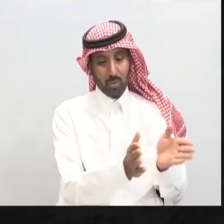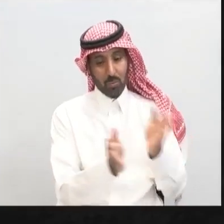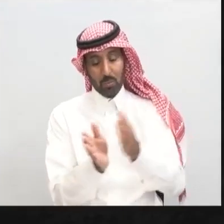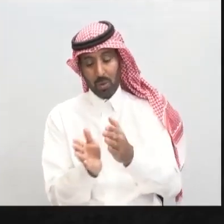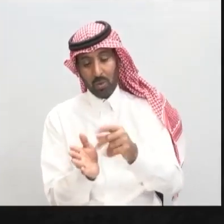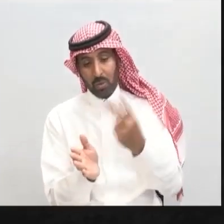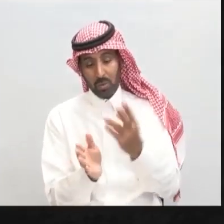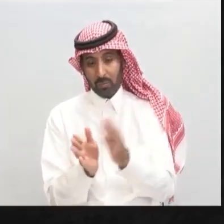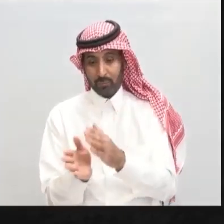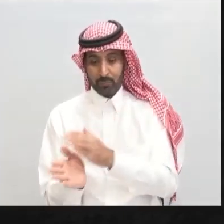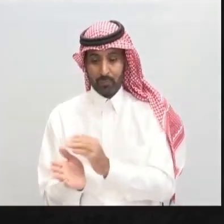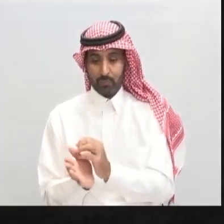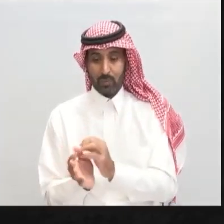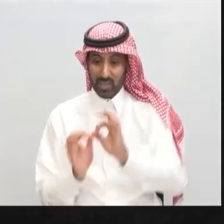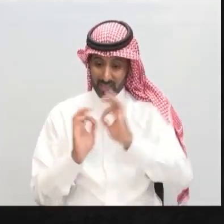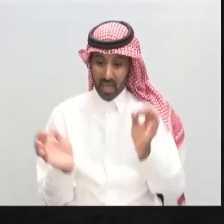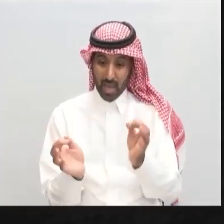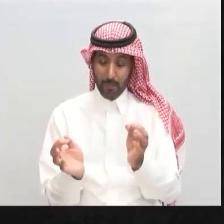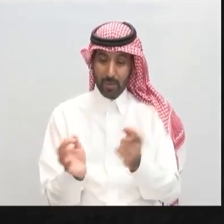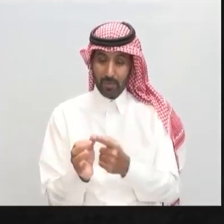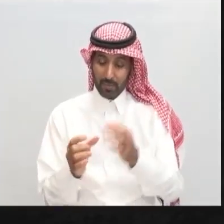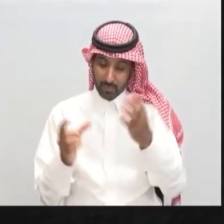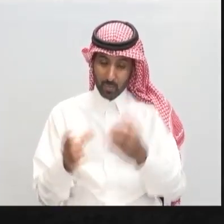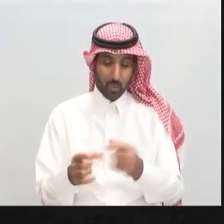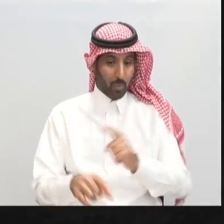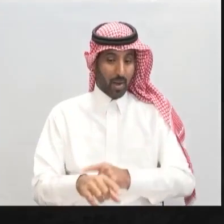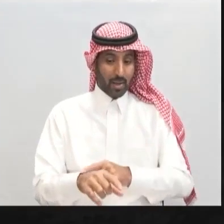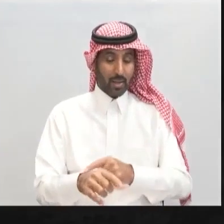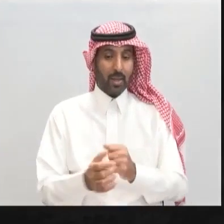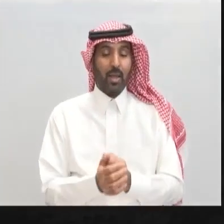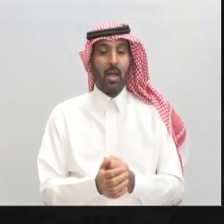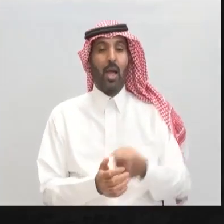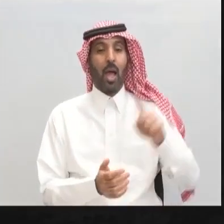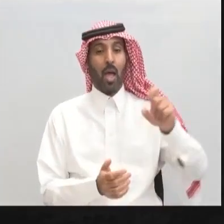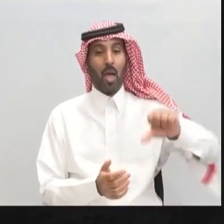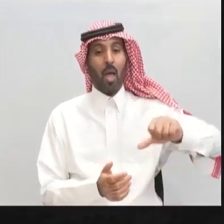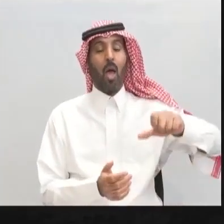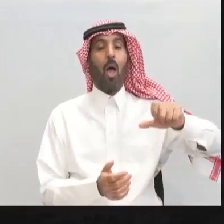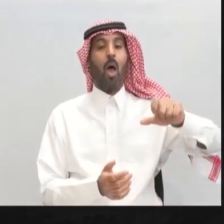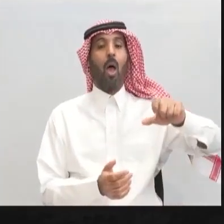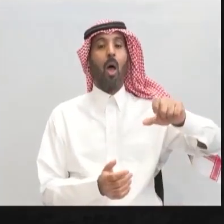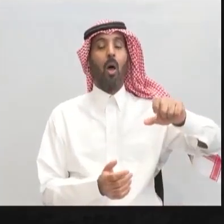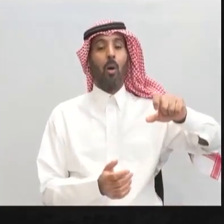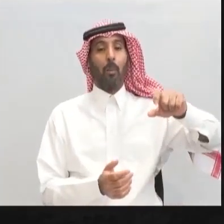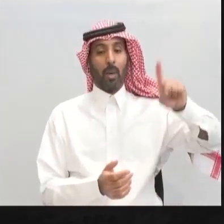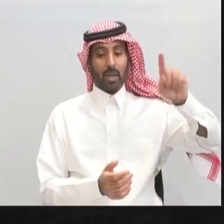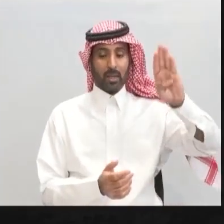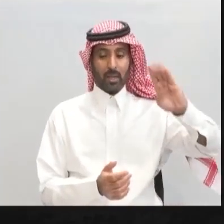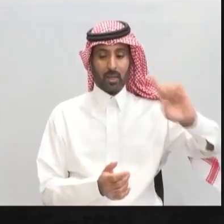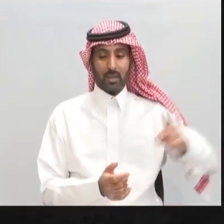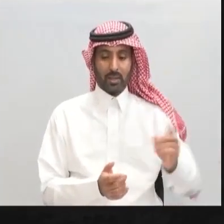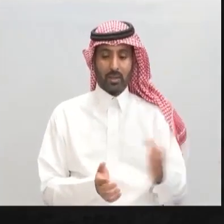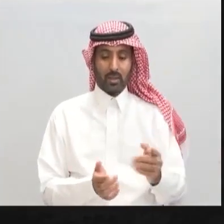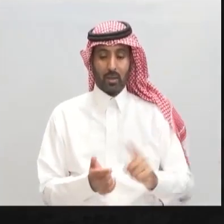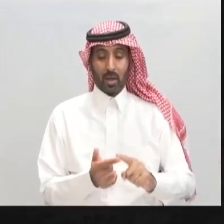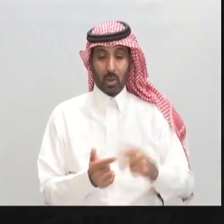ابي بكر ثم جاء الجمع الاخر في عهد عثمان لماذا لم يجمع القران كله في عهد النبي عليه الصلاه